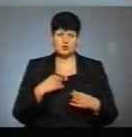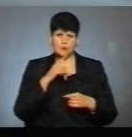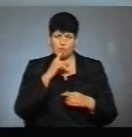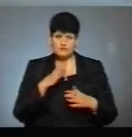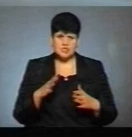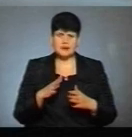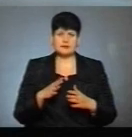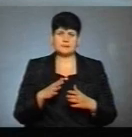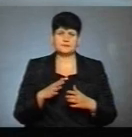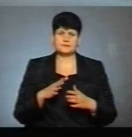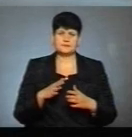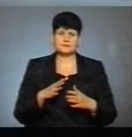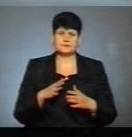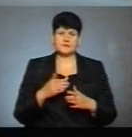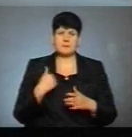ми